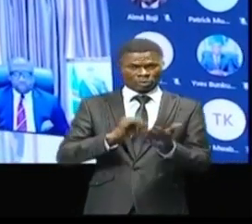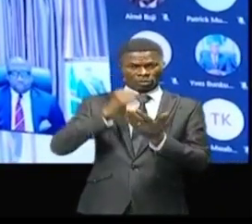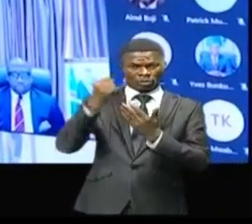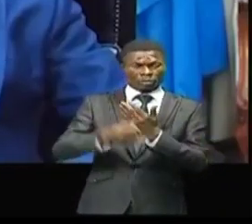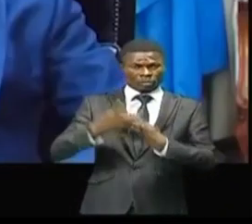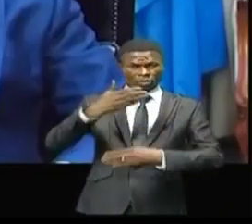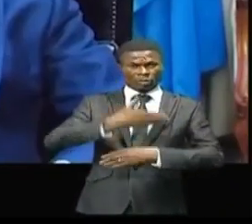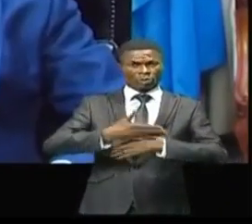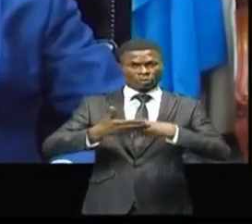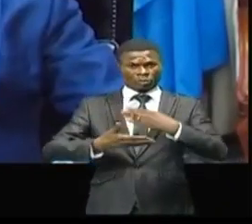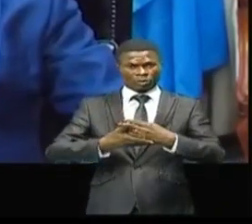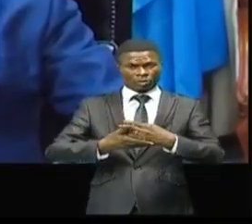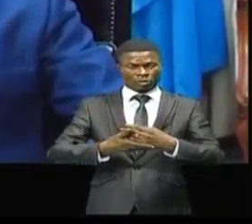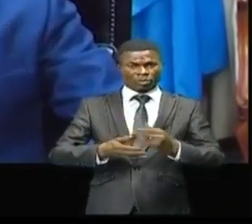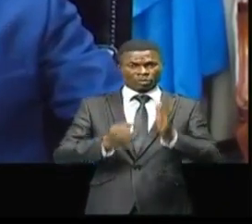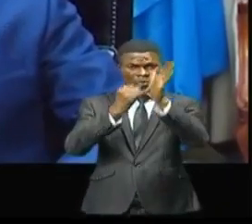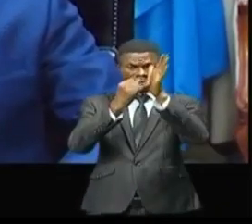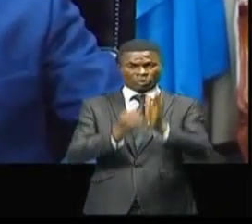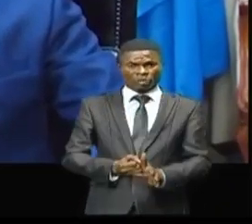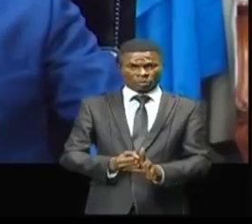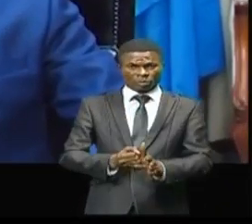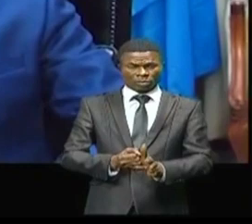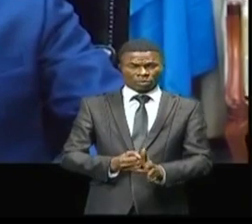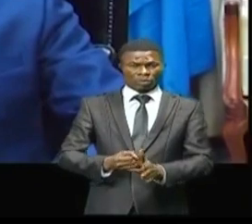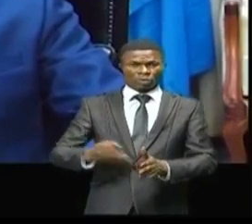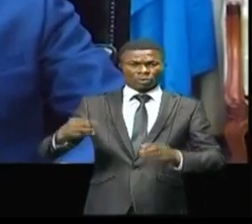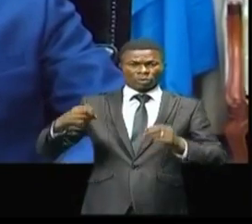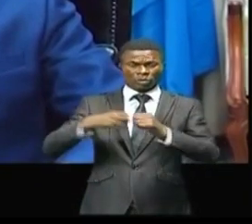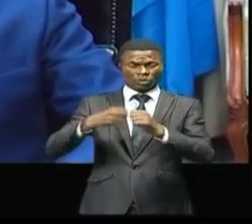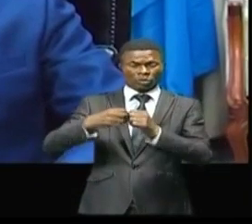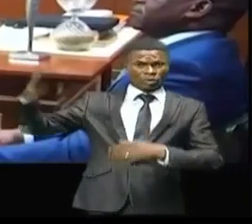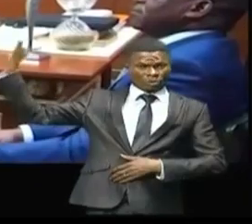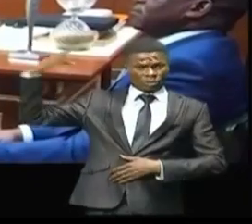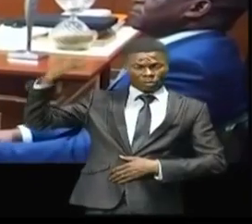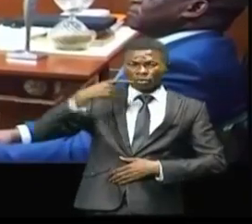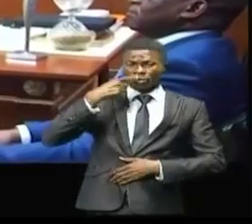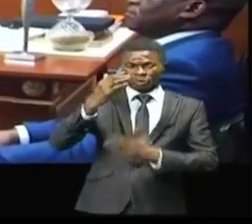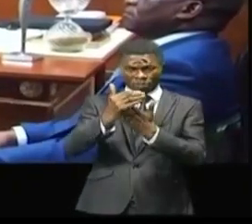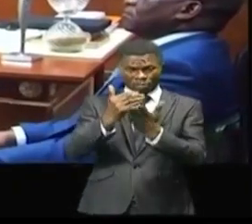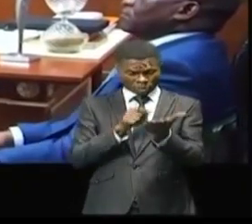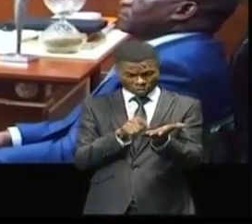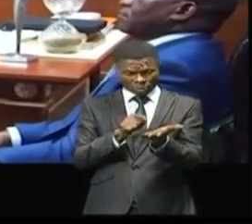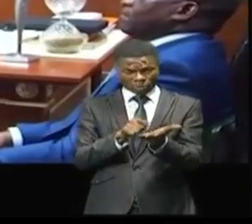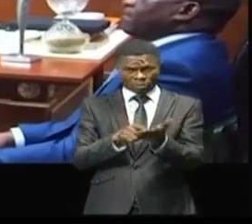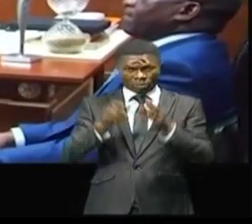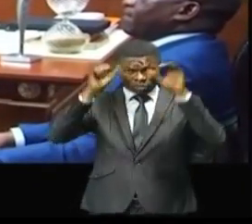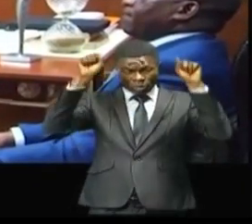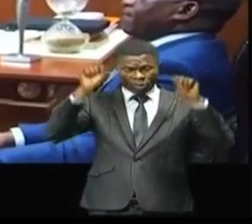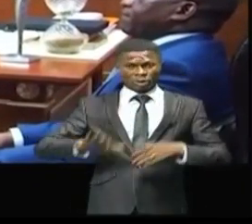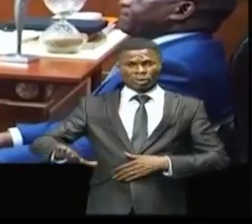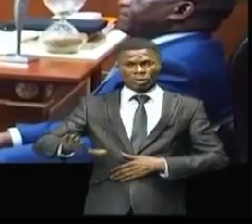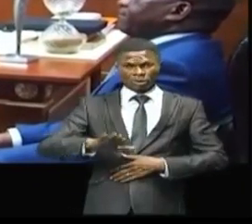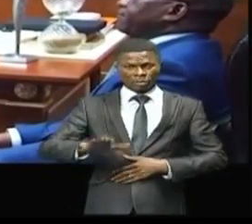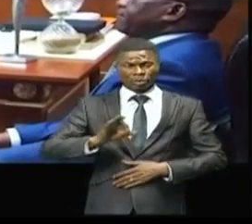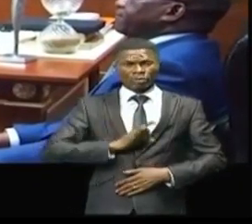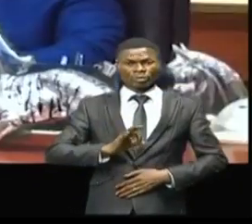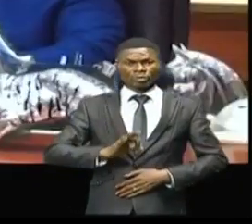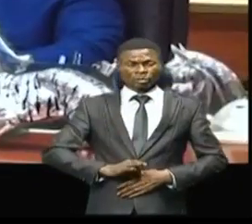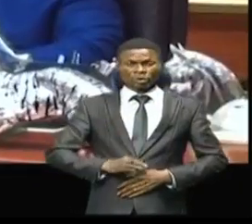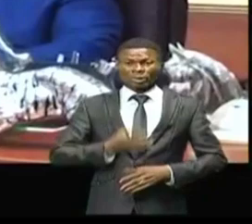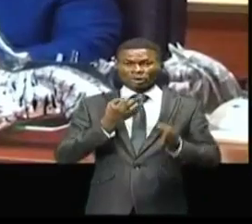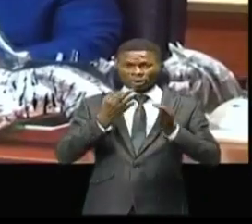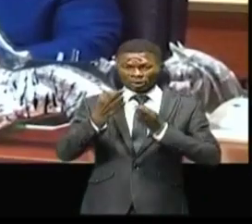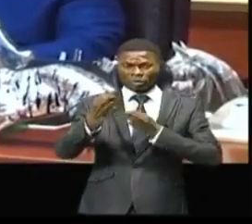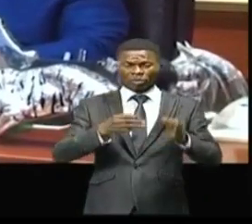d'implantation des 6 centrales solaires évoquées dans la lettre précité les présidents de la République a